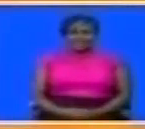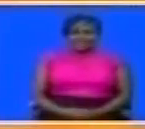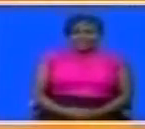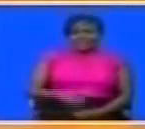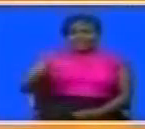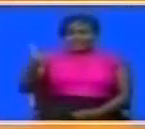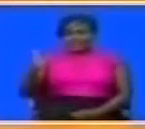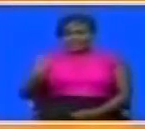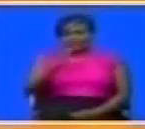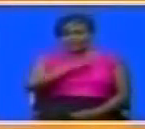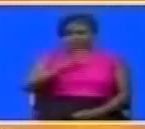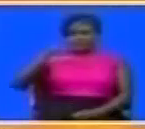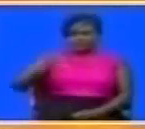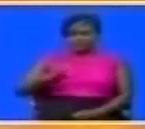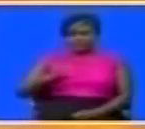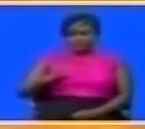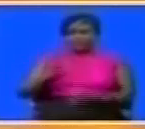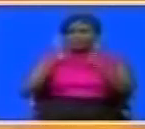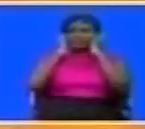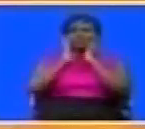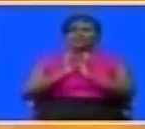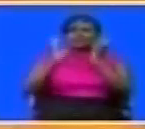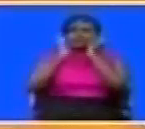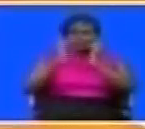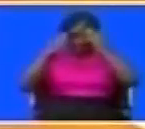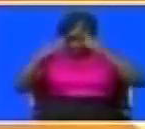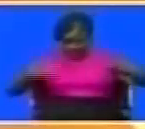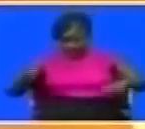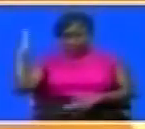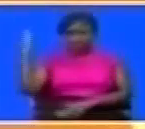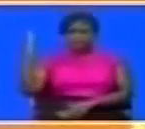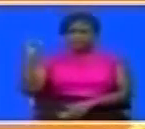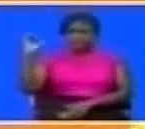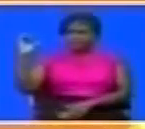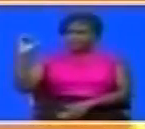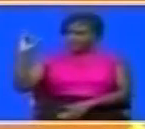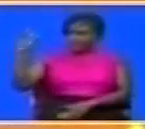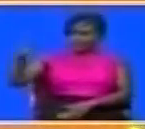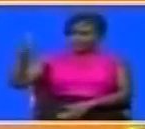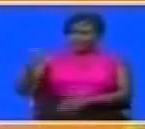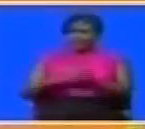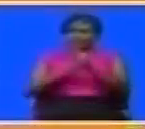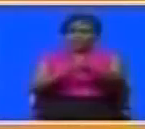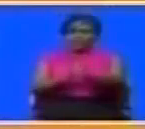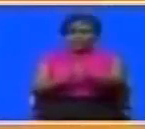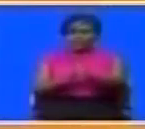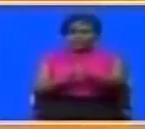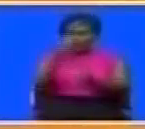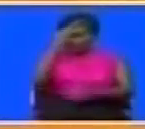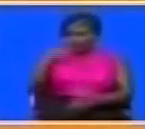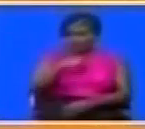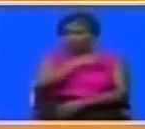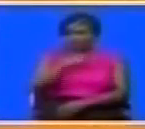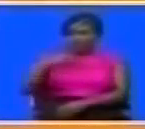Kwingineko mtazamaji, baraza la maimamu na wahubiri wa Kiislamu humu nchini CIPK linamtaka kiongozi wa kanisa Katoliki Papa